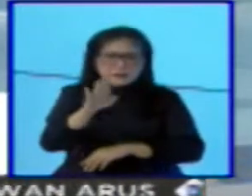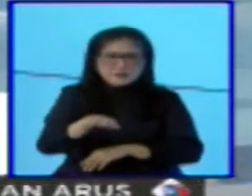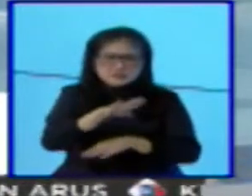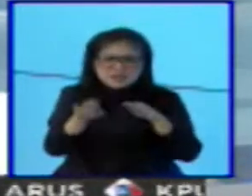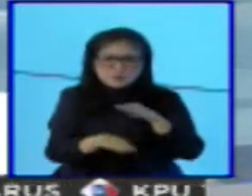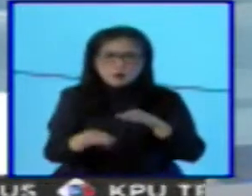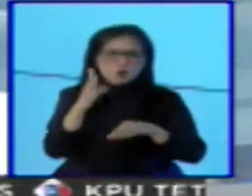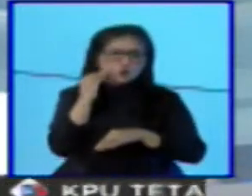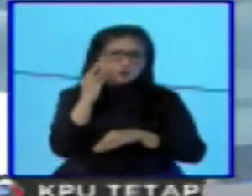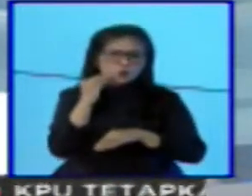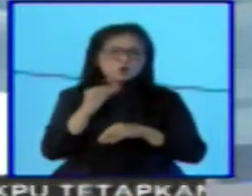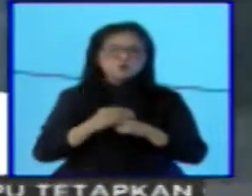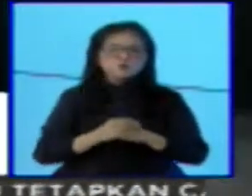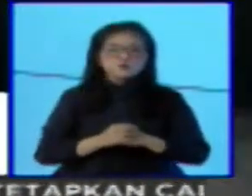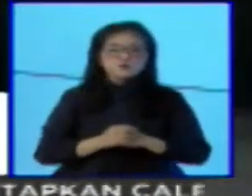umur.